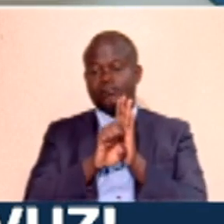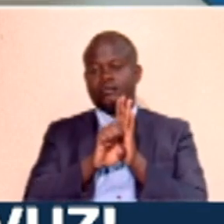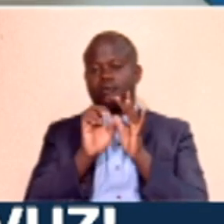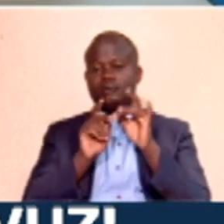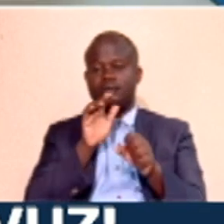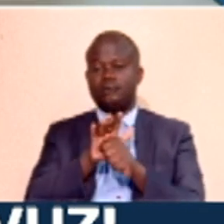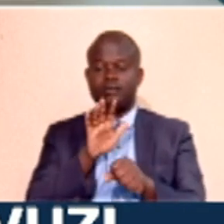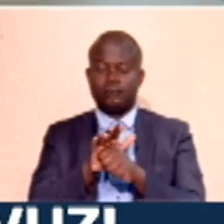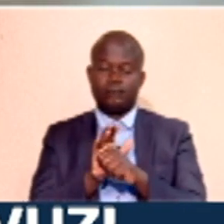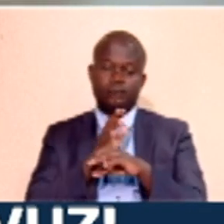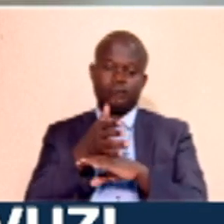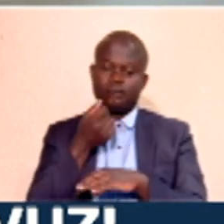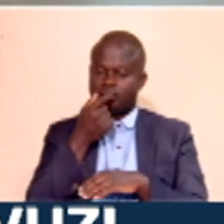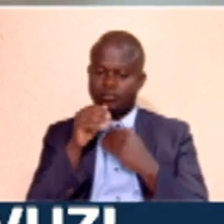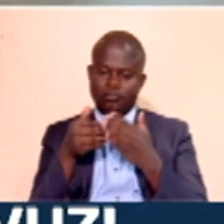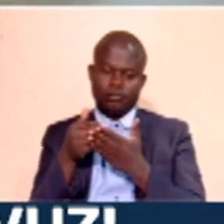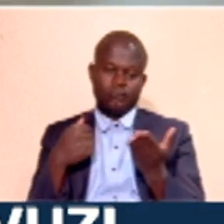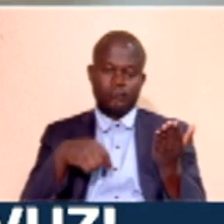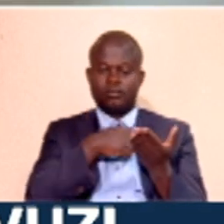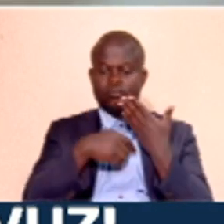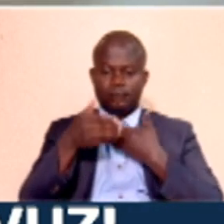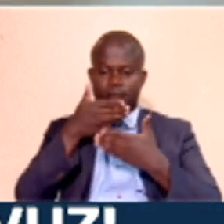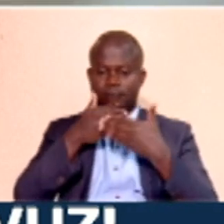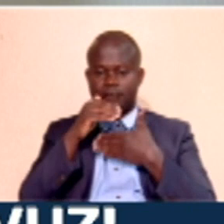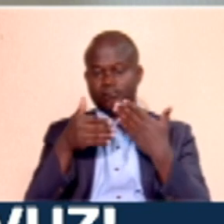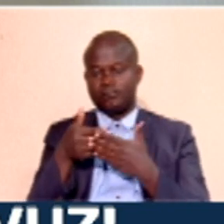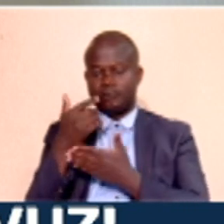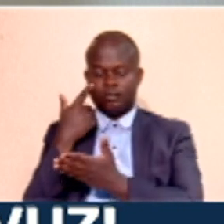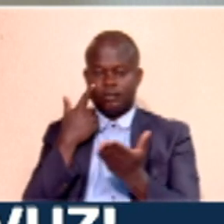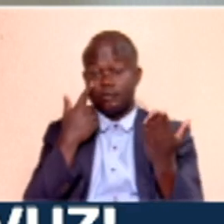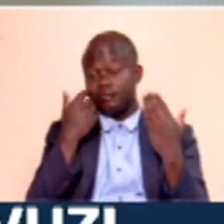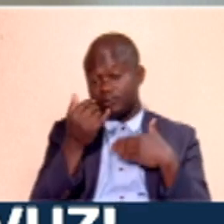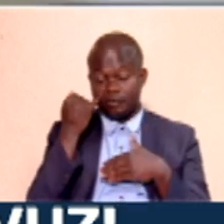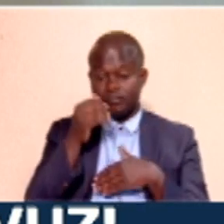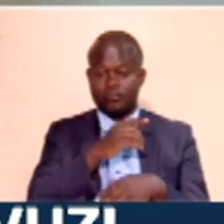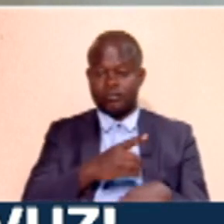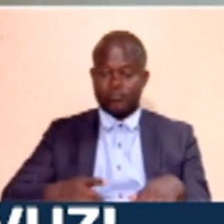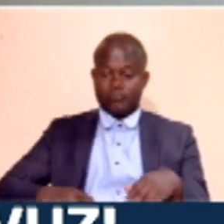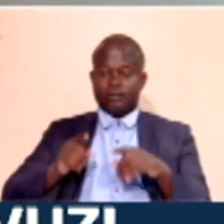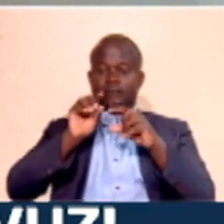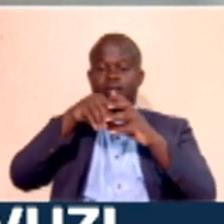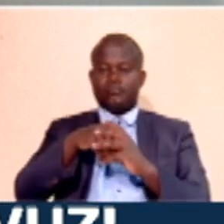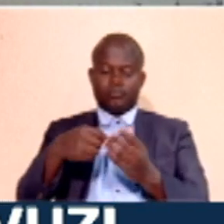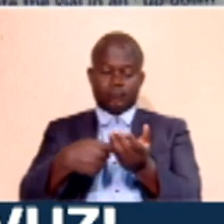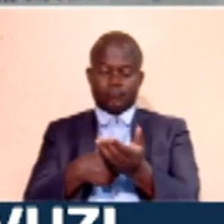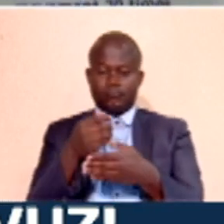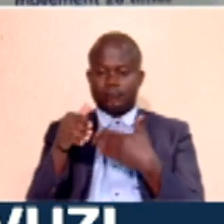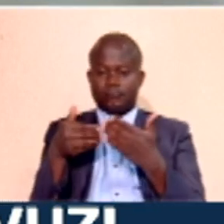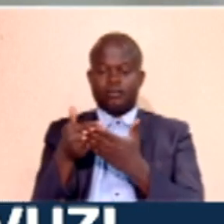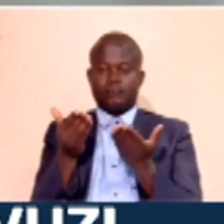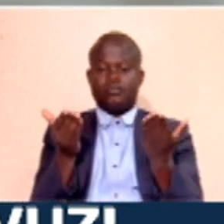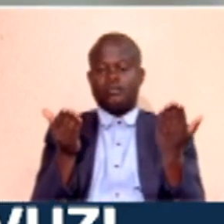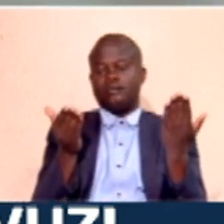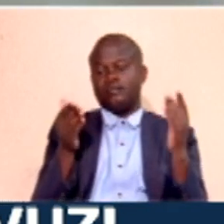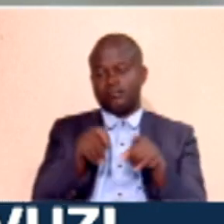z'abantu bagiye bari ku miti muganga bakaganira abantu nimba ari diyabete basigiye muri ubwo buvuzi diyabete